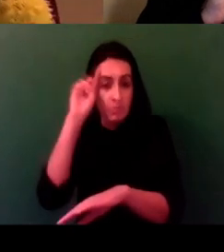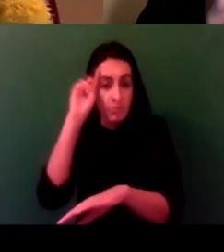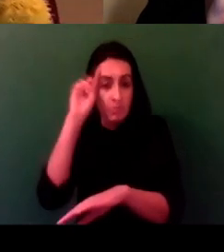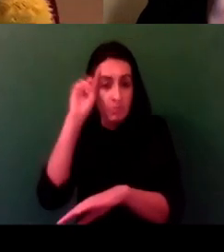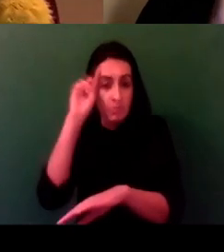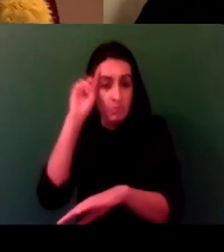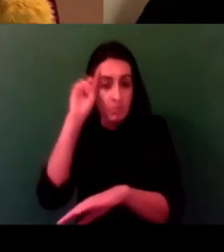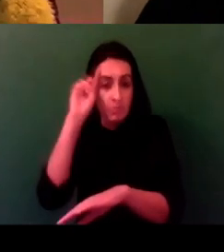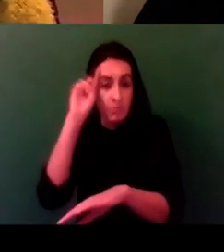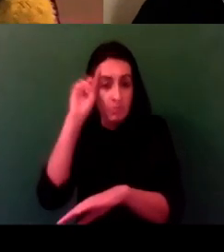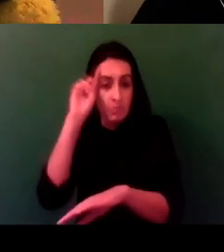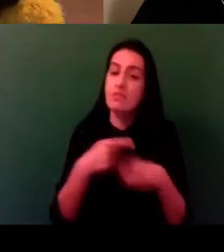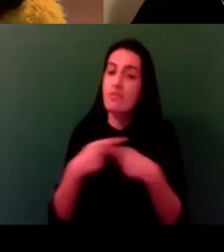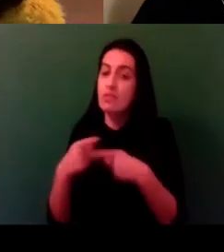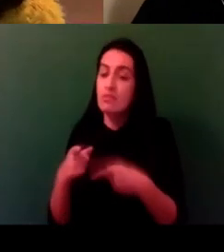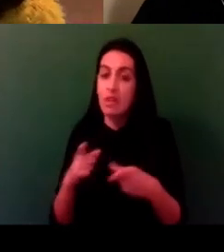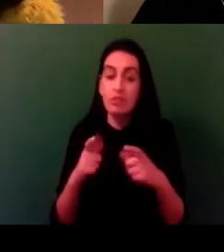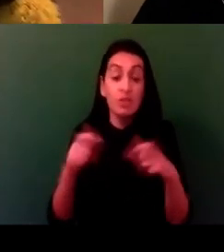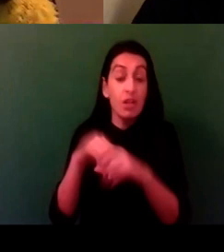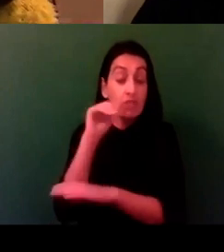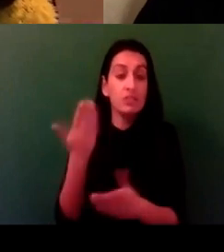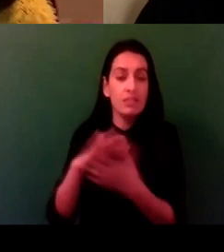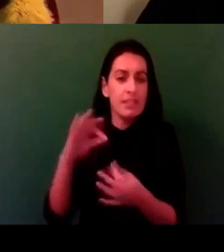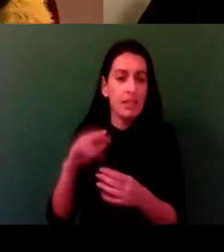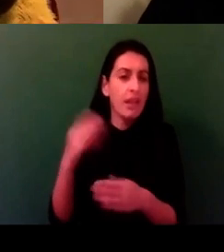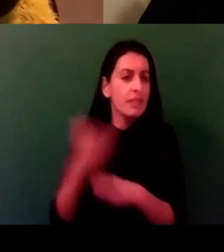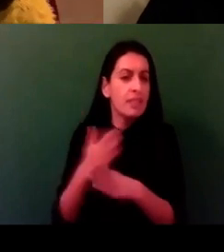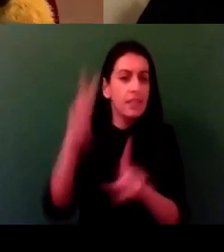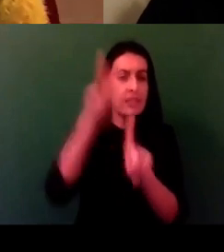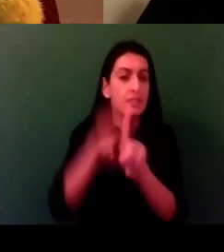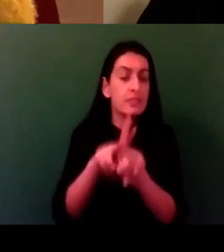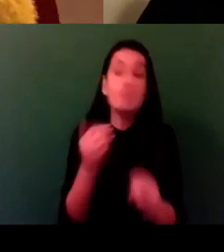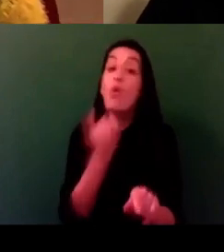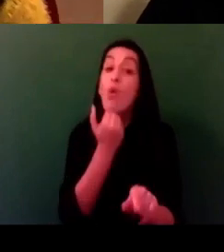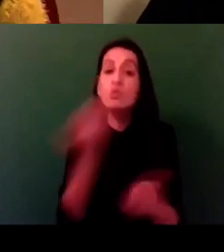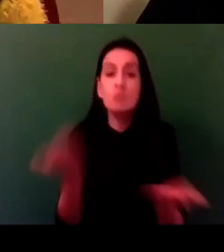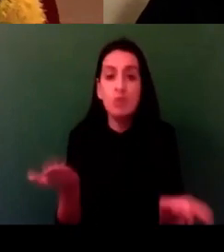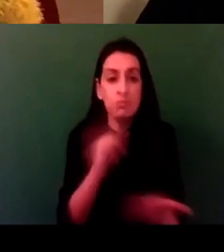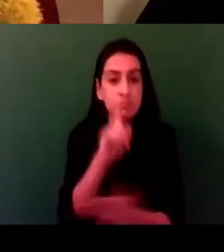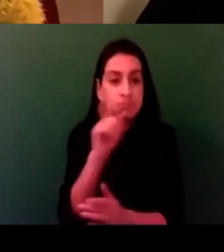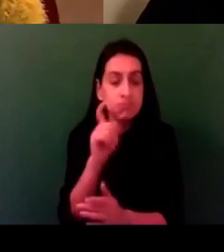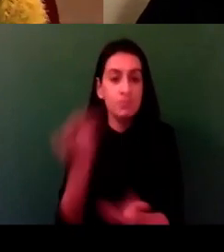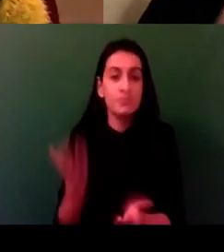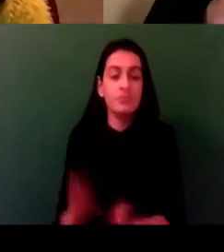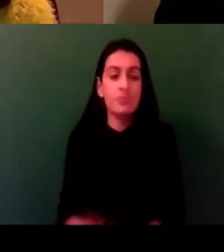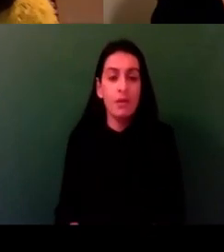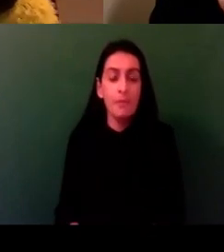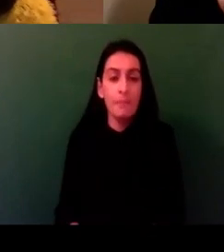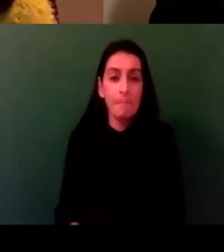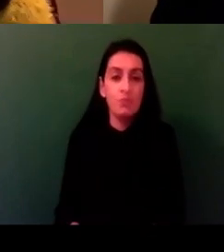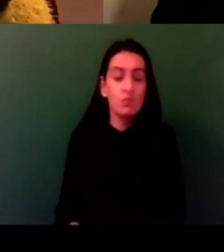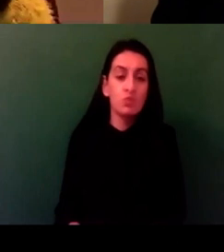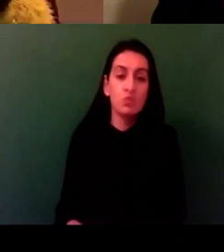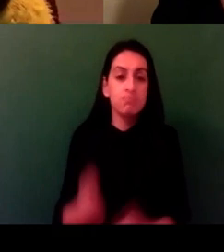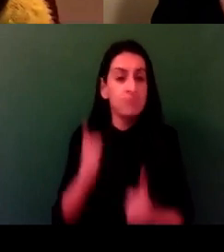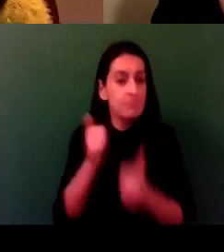itirazına benzer bir şey aslında. Belki işte o yarışma süreçlerinin de şartnameleri ya da ara mekanizmaları farklı şekilde